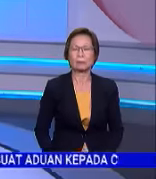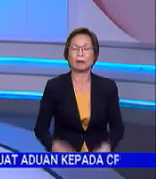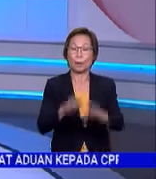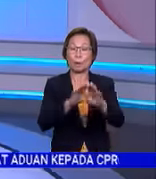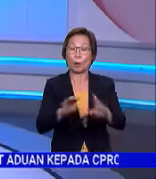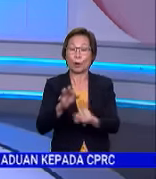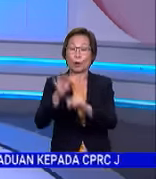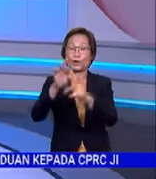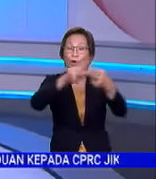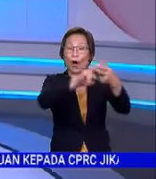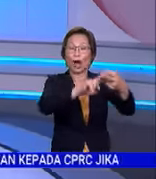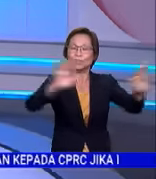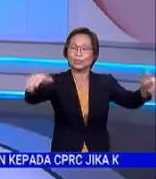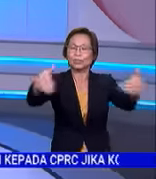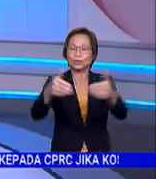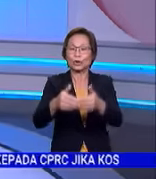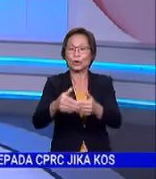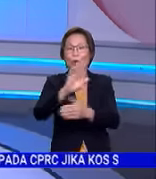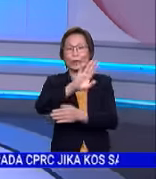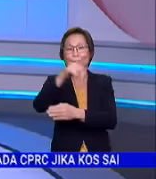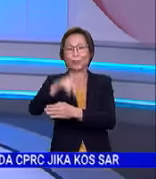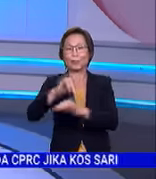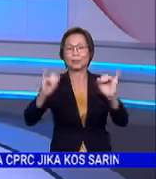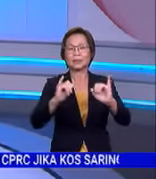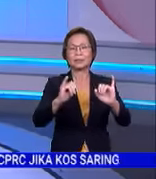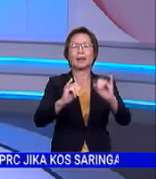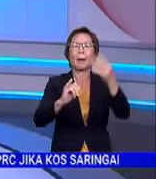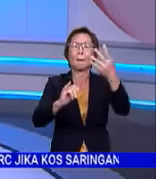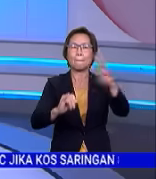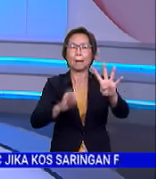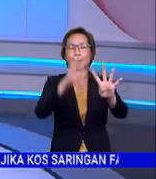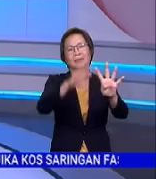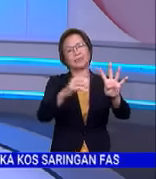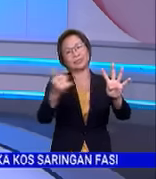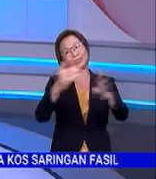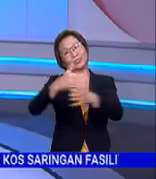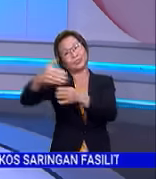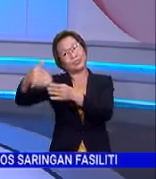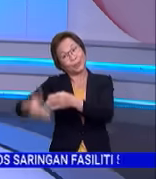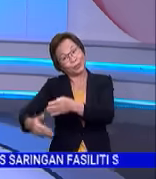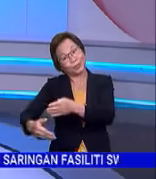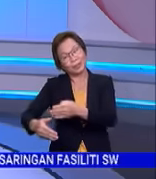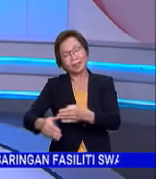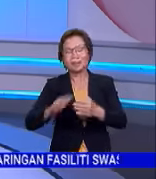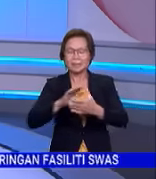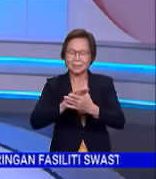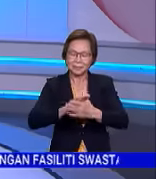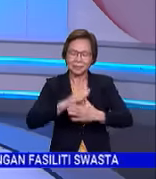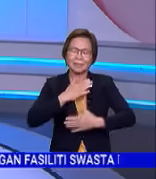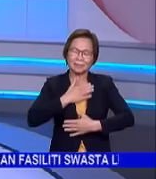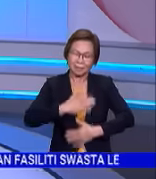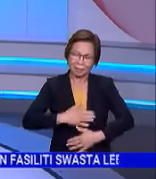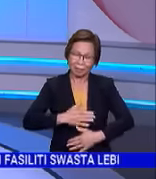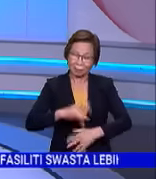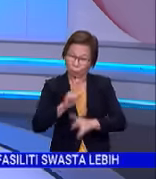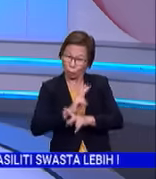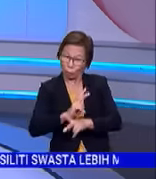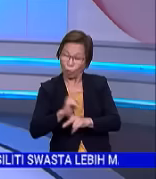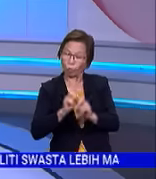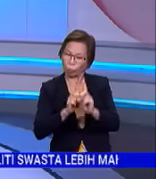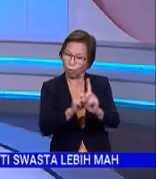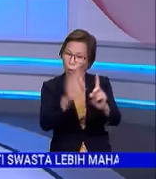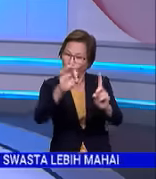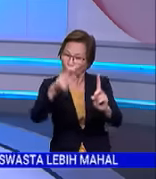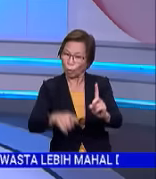Paparan-paparan unik hashtag itu menutup berita perdana edisi Isnin 14 Jun. Tenang dan waspada. Terus patuhi SOP untuk